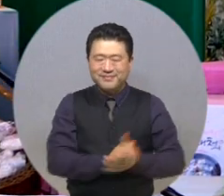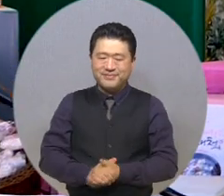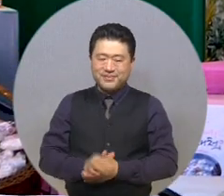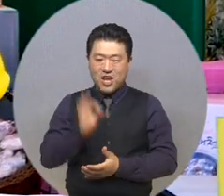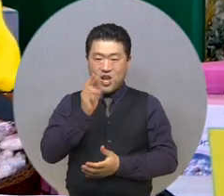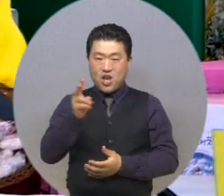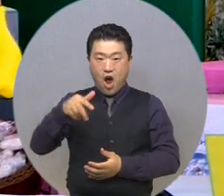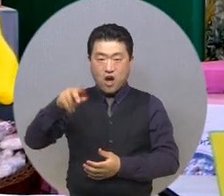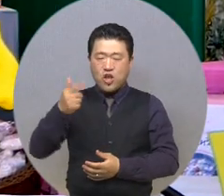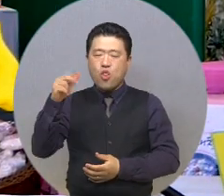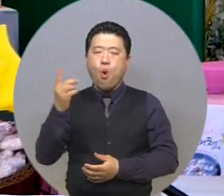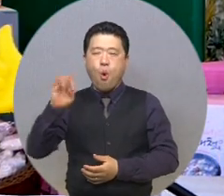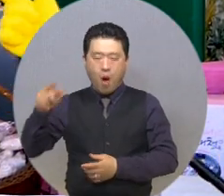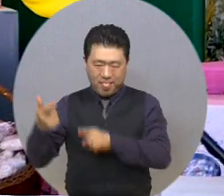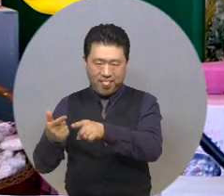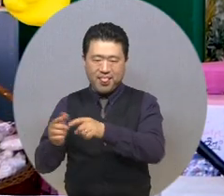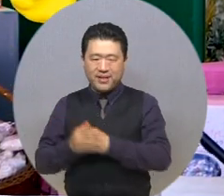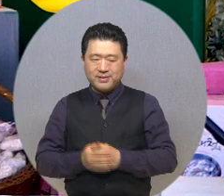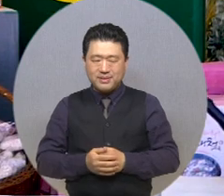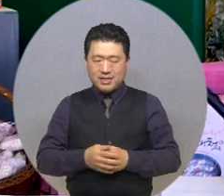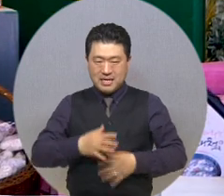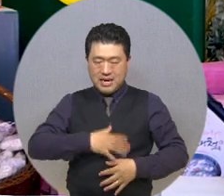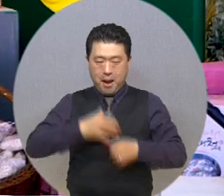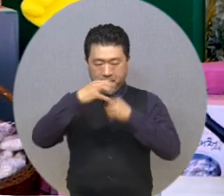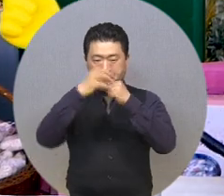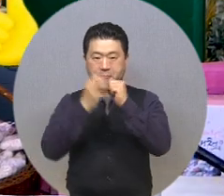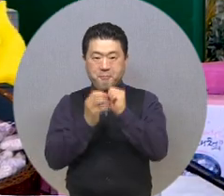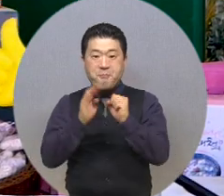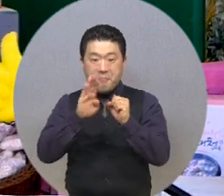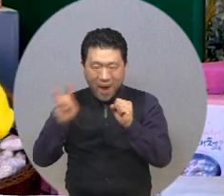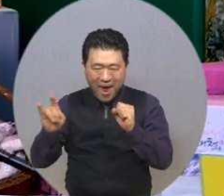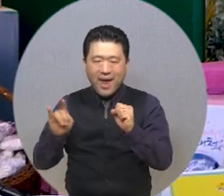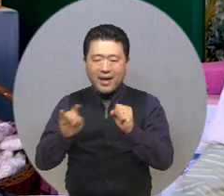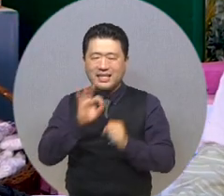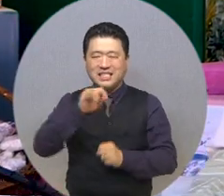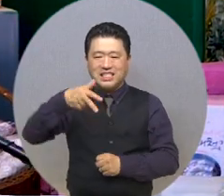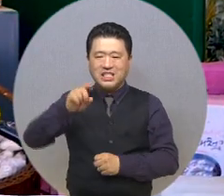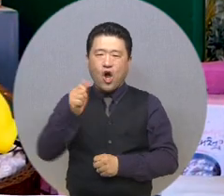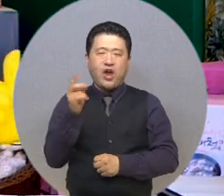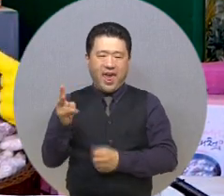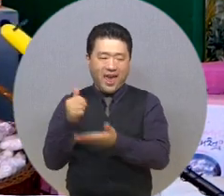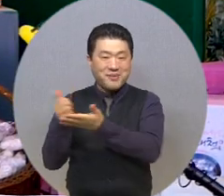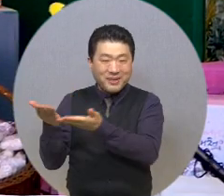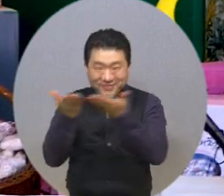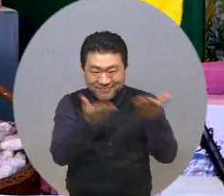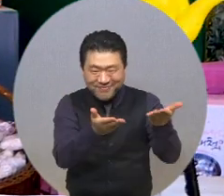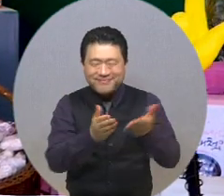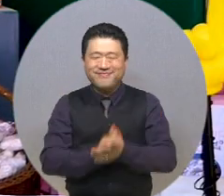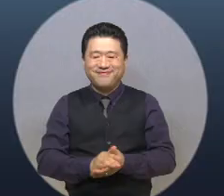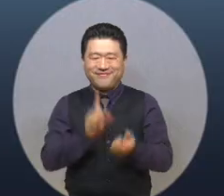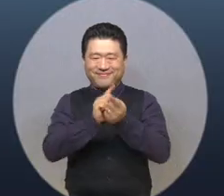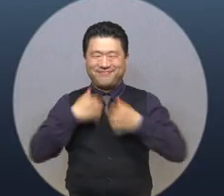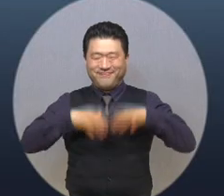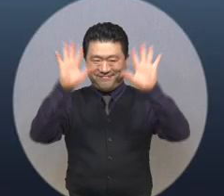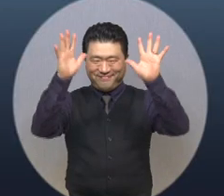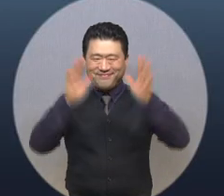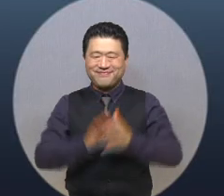역전농원 백운산 참돌배 플러스 차를 소개해 주실 이정혜 대표님 모시겠습니다. 반갑습니다.